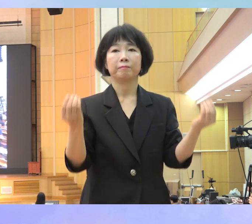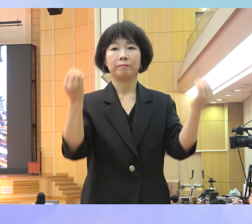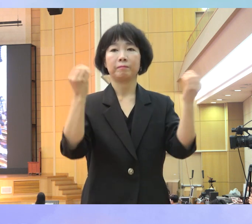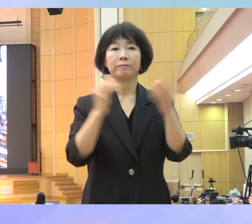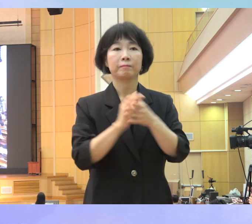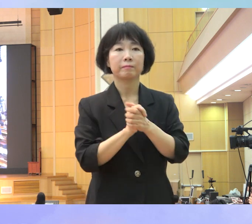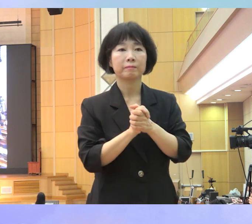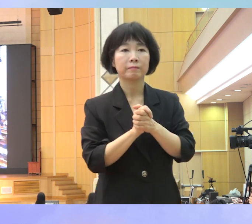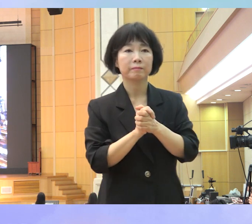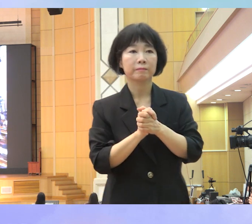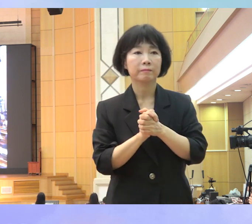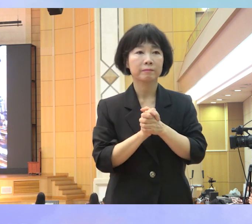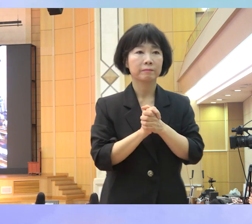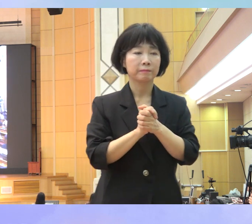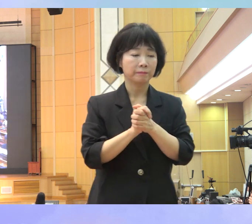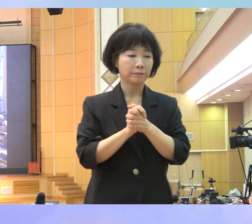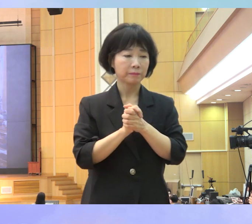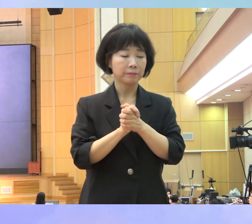아멘.